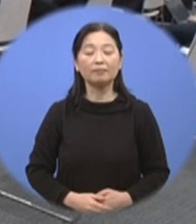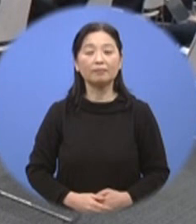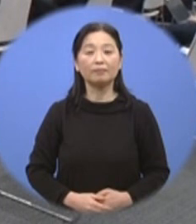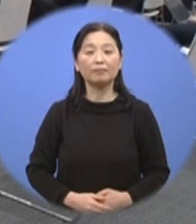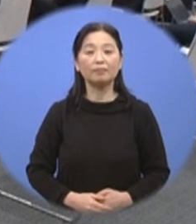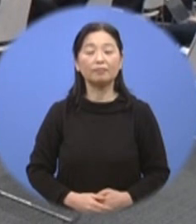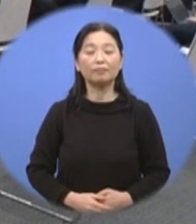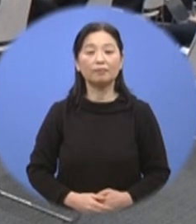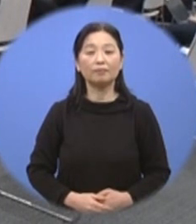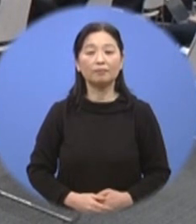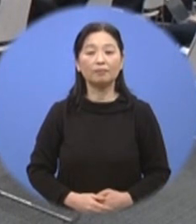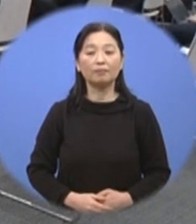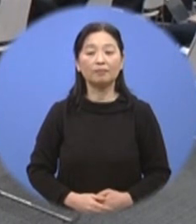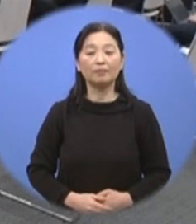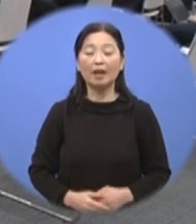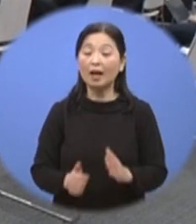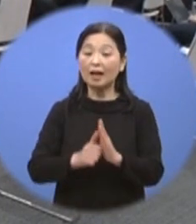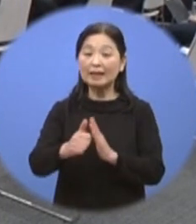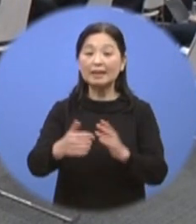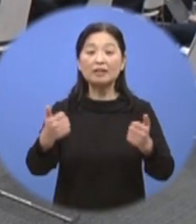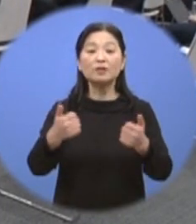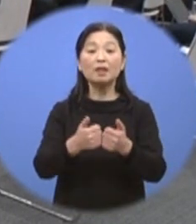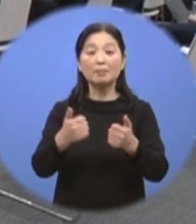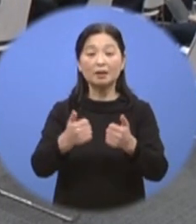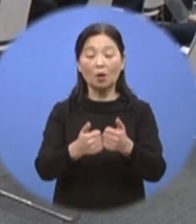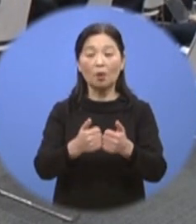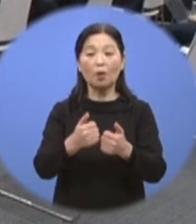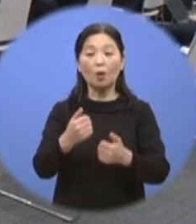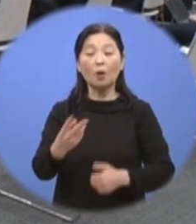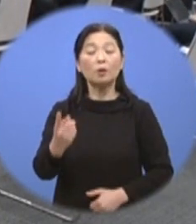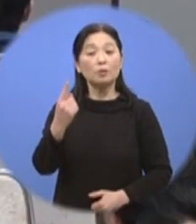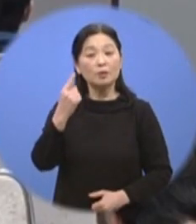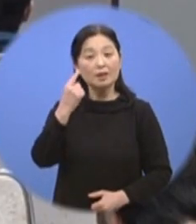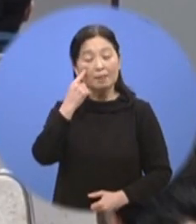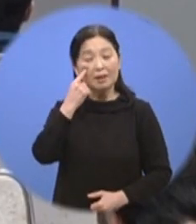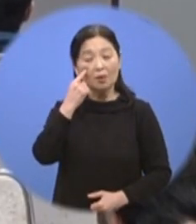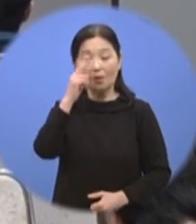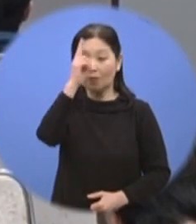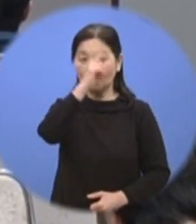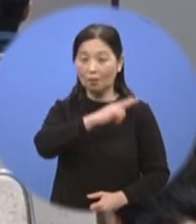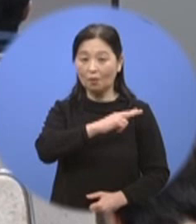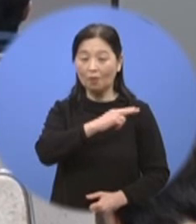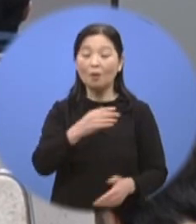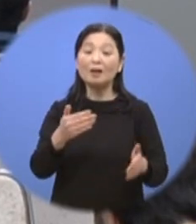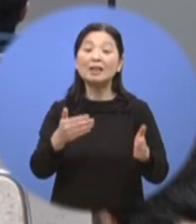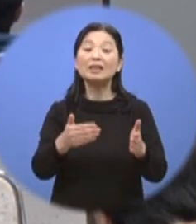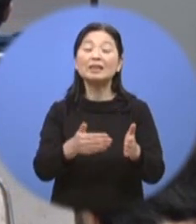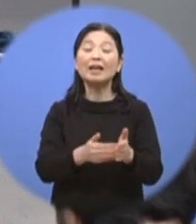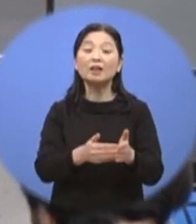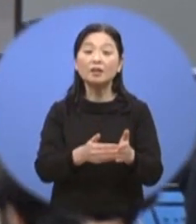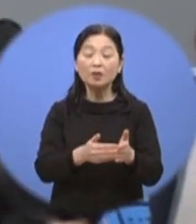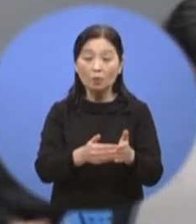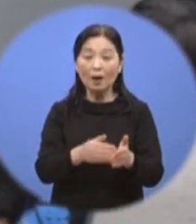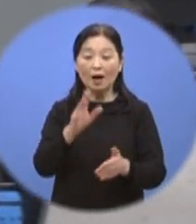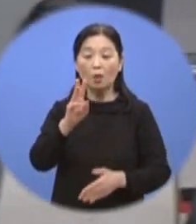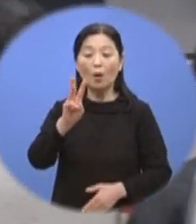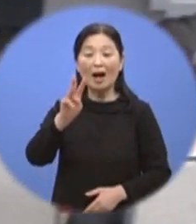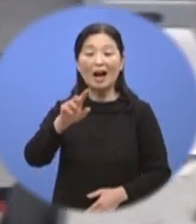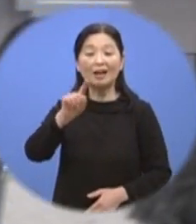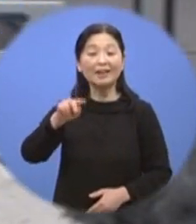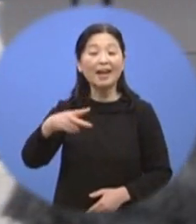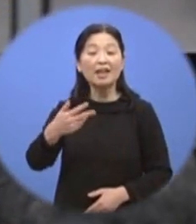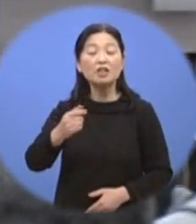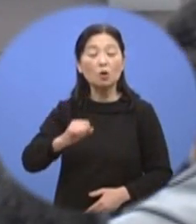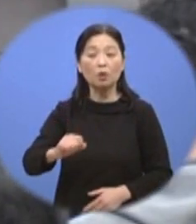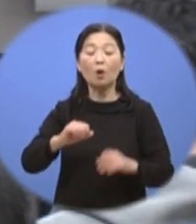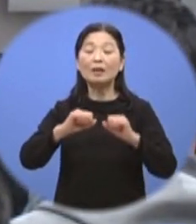ワーケーションリーダーズサミット2日目の午後、最後のプログラムはワーケーションを実践している全国の企業と